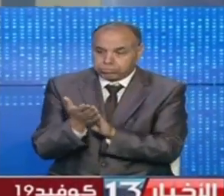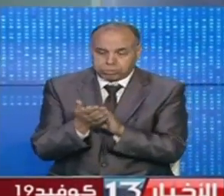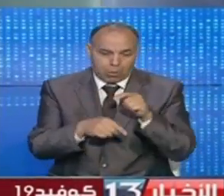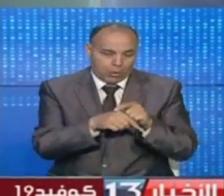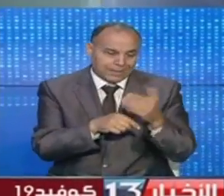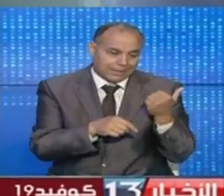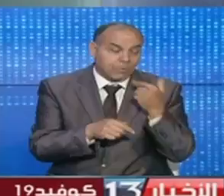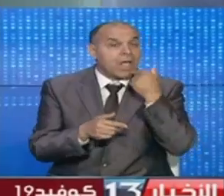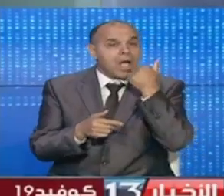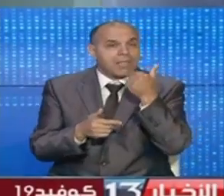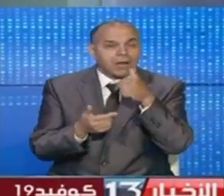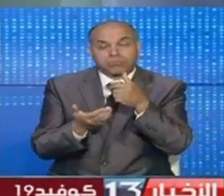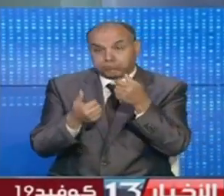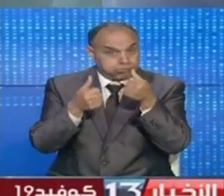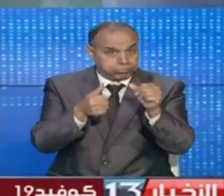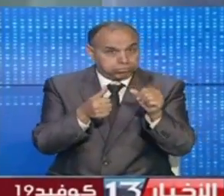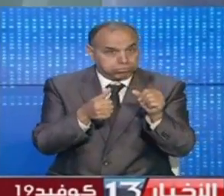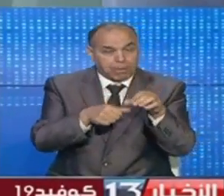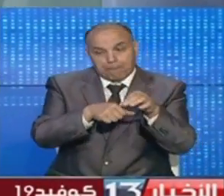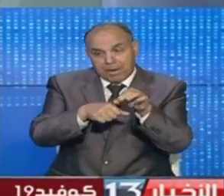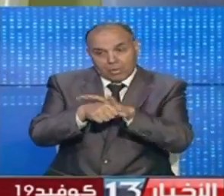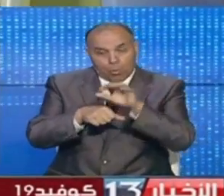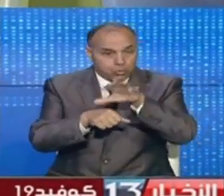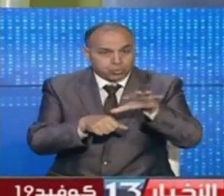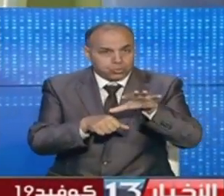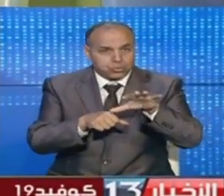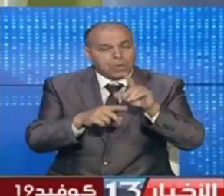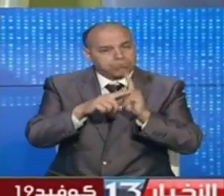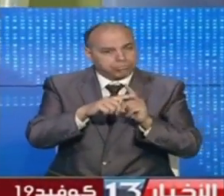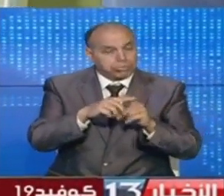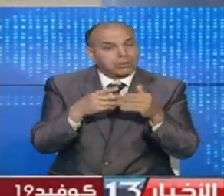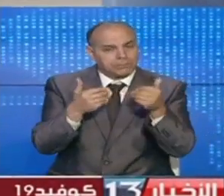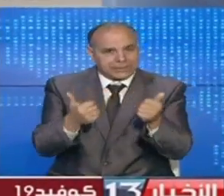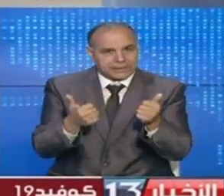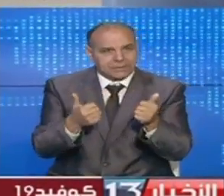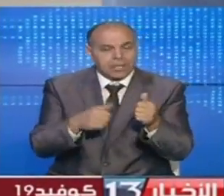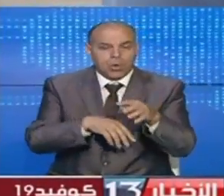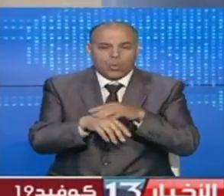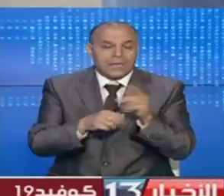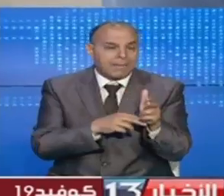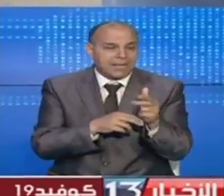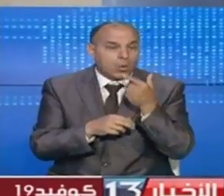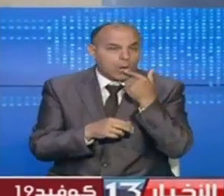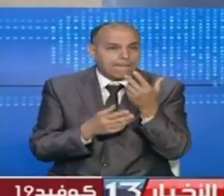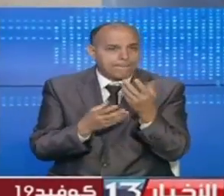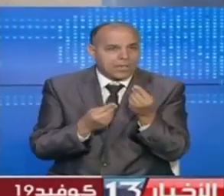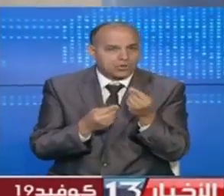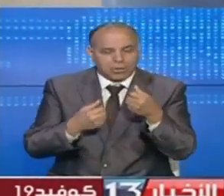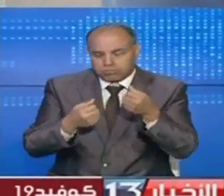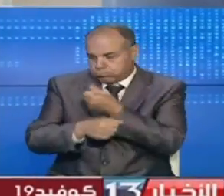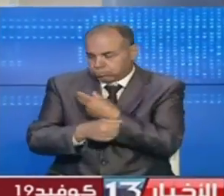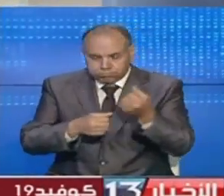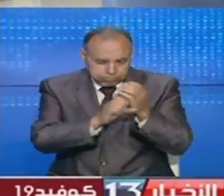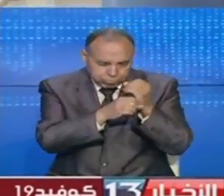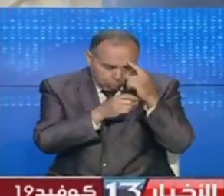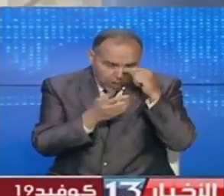الفترة الأخيرة تشير إلى أن الوضع الوبائي بالجهة يعتبر إيجابيا جدا. وفي ولاية المهدية أظهر عدد من التحاليل